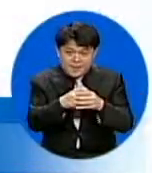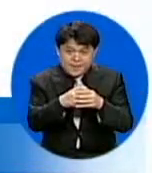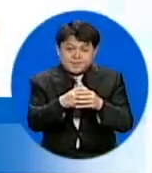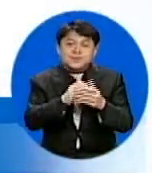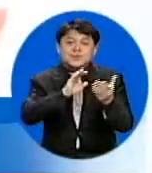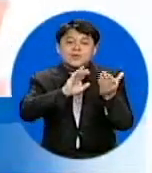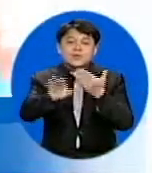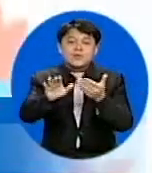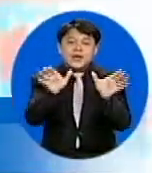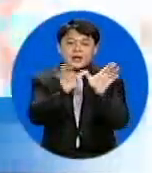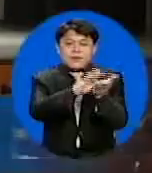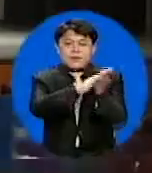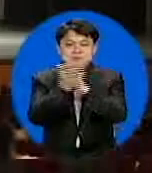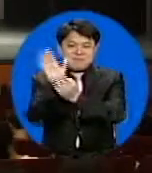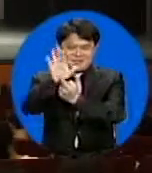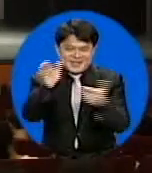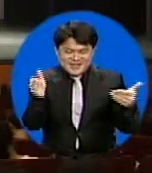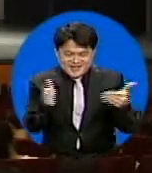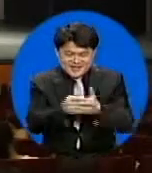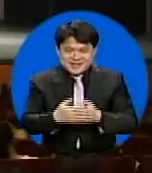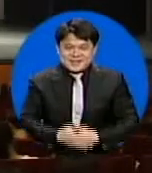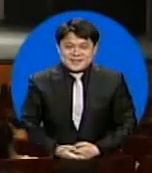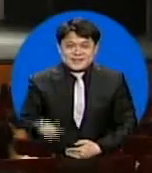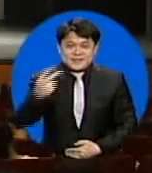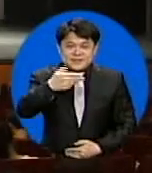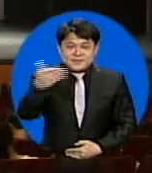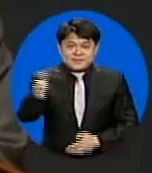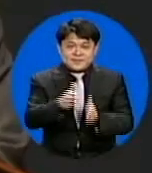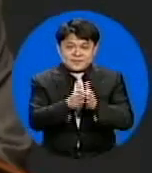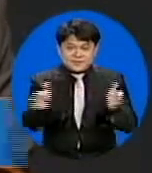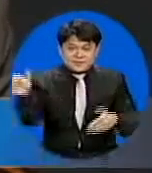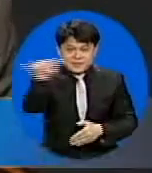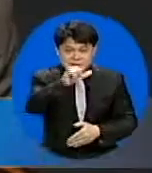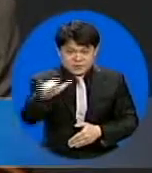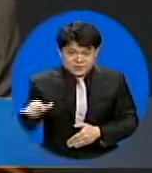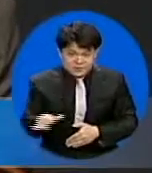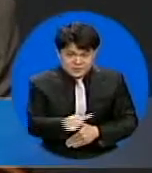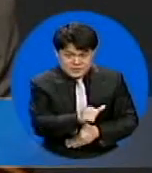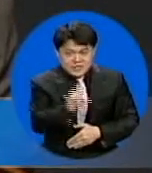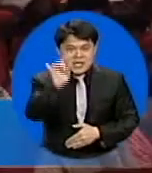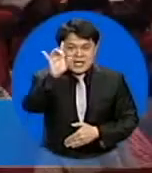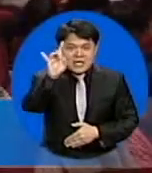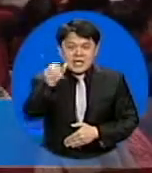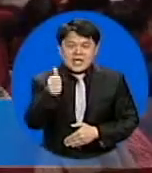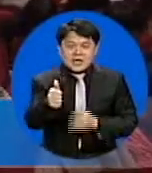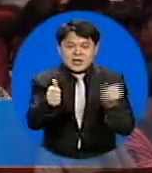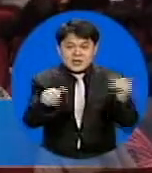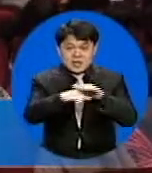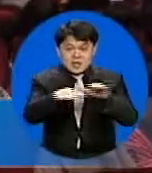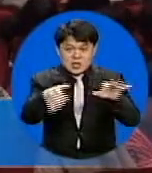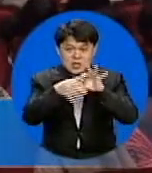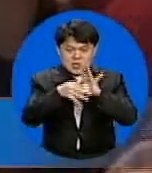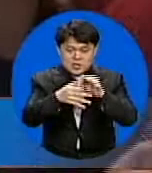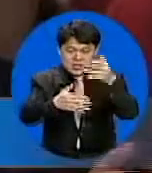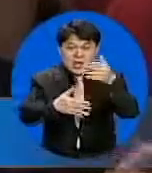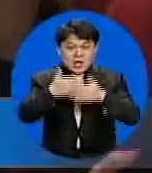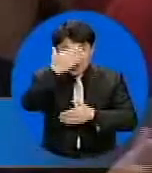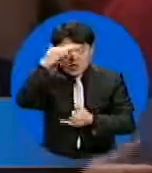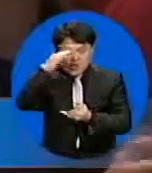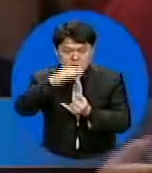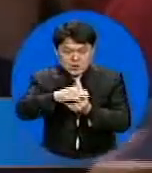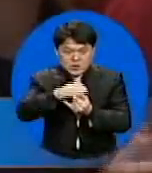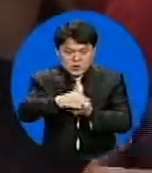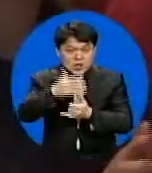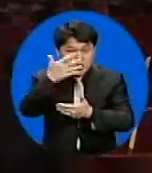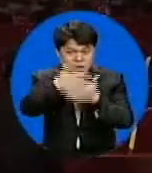합쳐진 나비로 되는 걸 표현했어요. 2009년 시작돼 전국에서 유일하게 성평등을 주제로 청소년들의 시선을 그려내고 있는